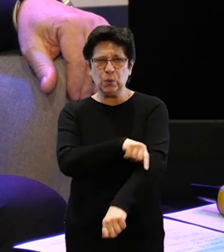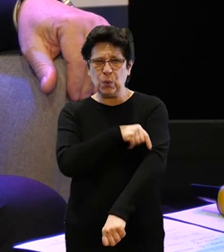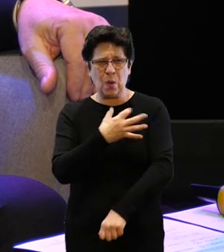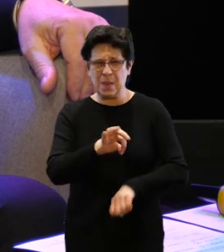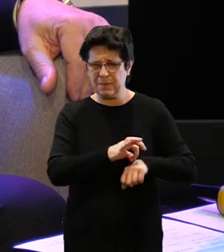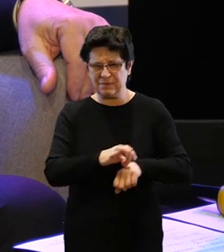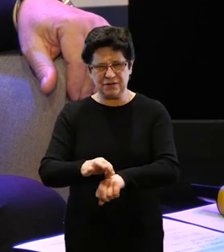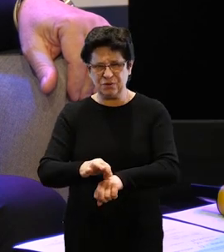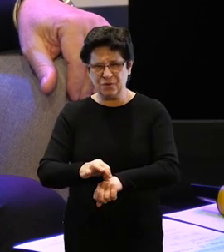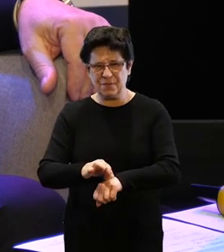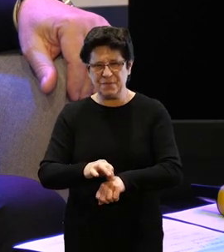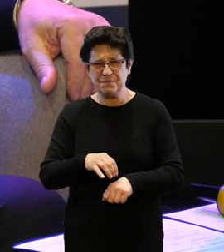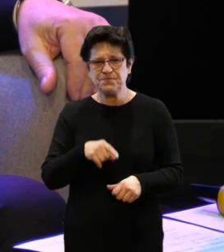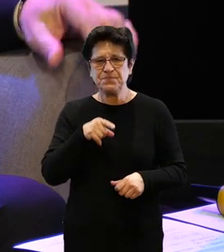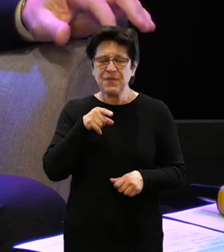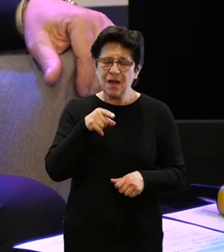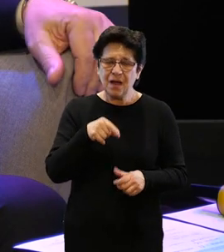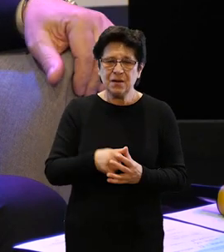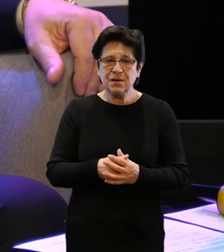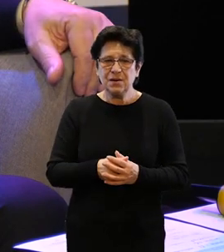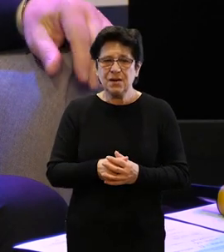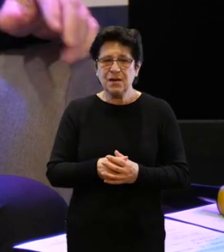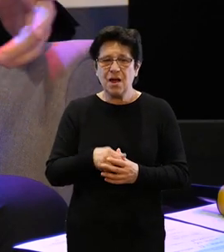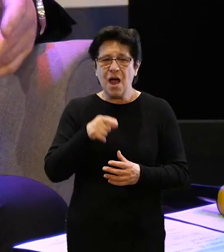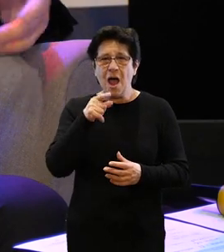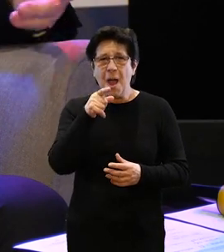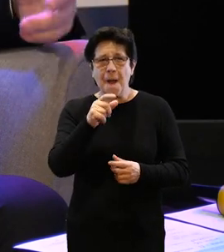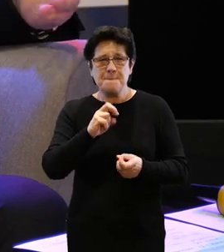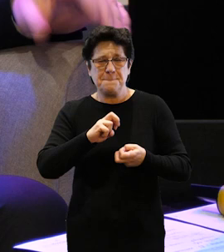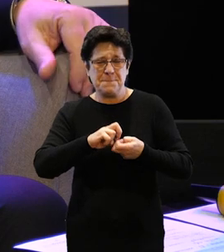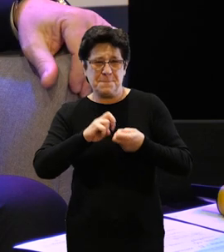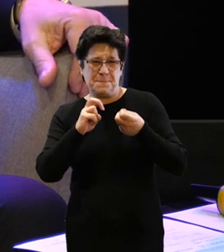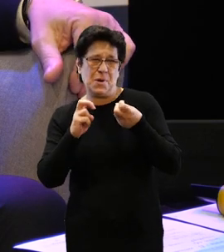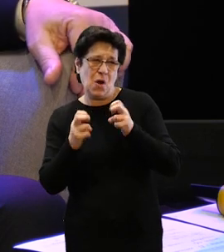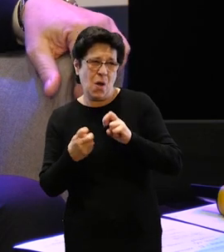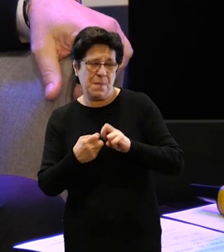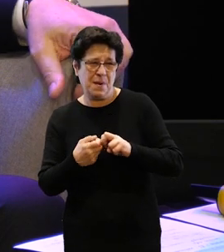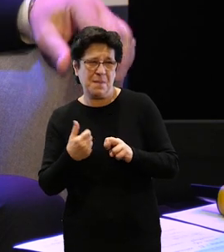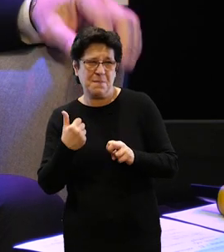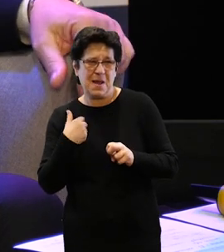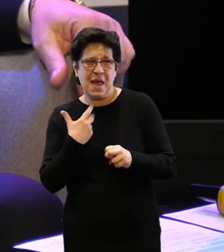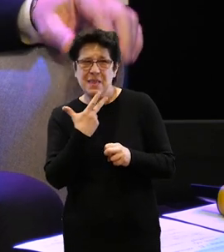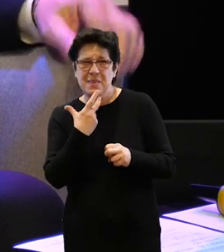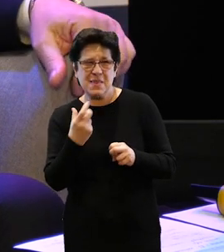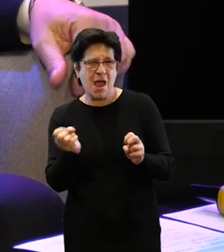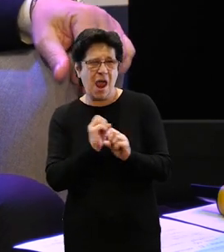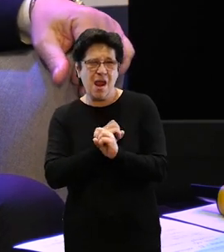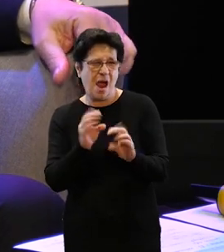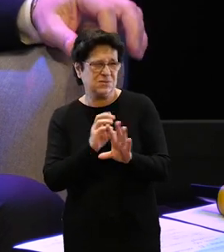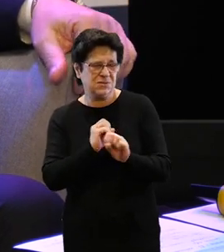ponieważ zdarzyła się taka sytuacja że aptekarz smyczyński na skutek jakiś niejasnych rozliczeń z